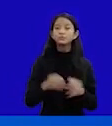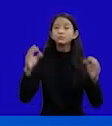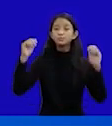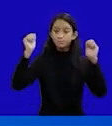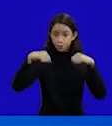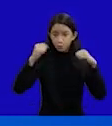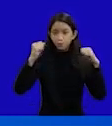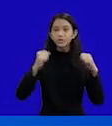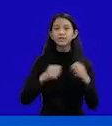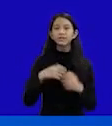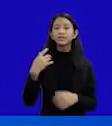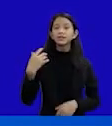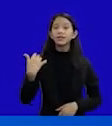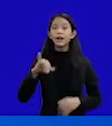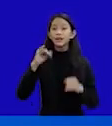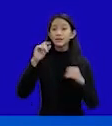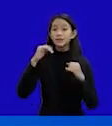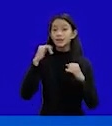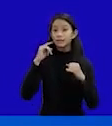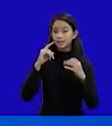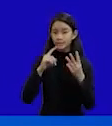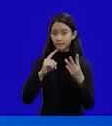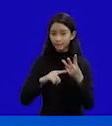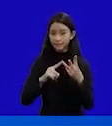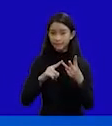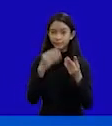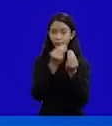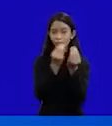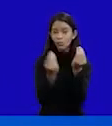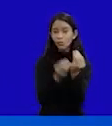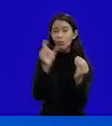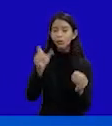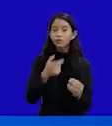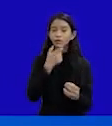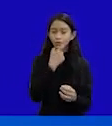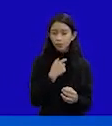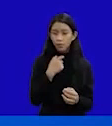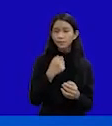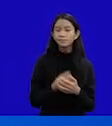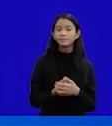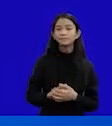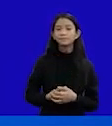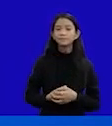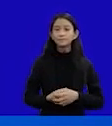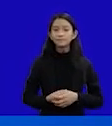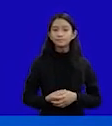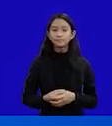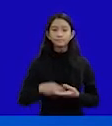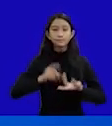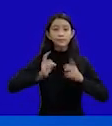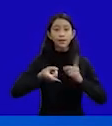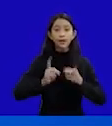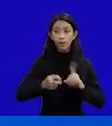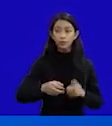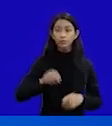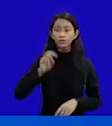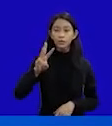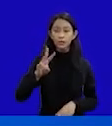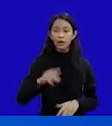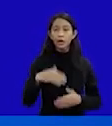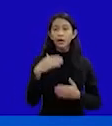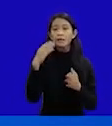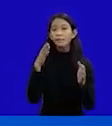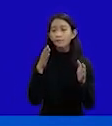yang ketiga adalah perwakilan orang tua yaitu melalui komite sekolah jadi kalau tiga pihak ini